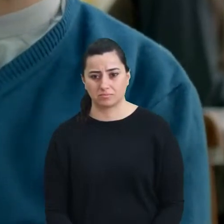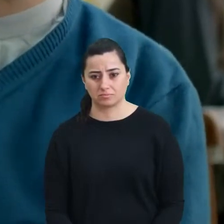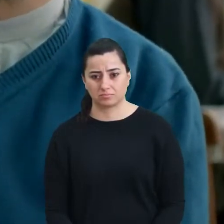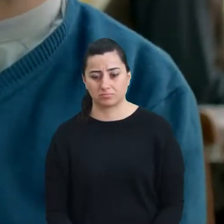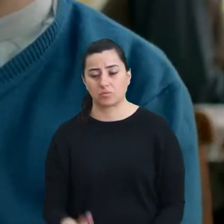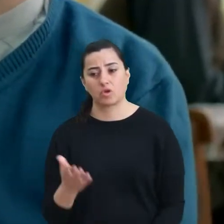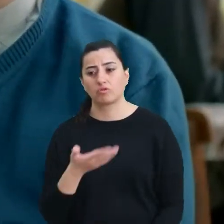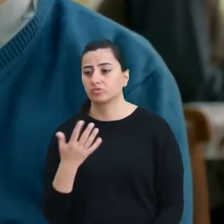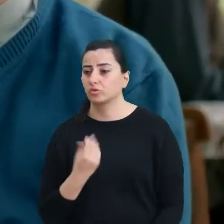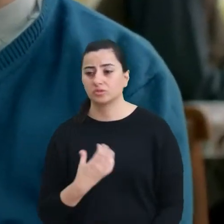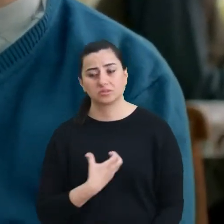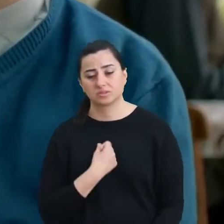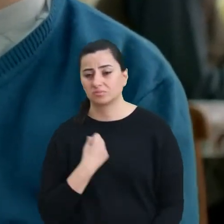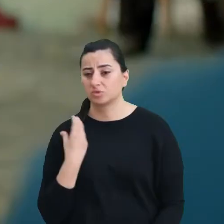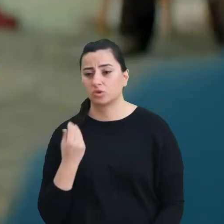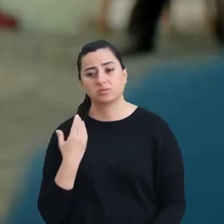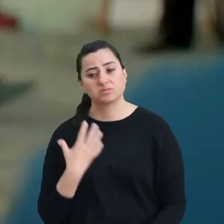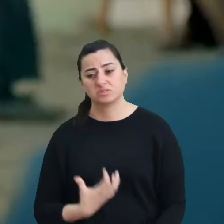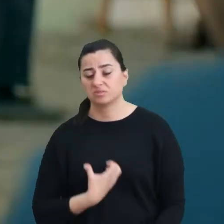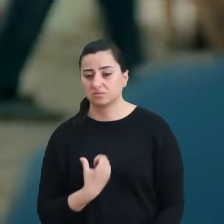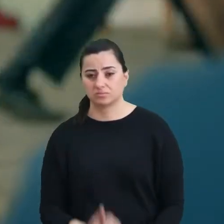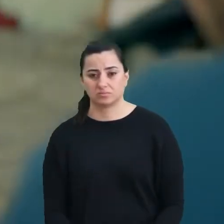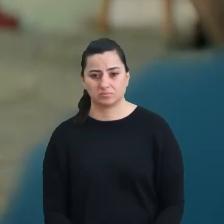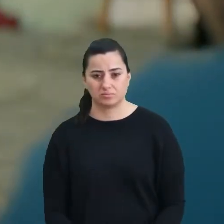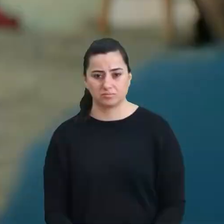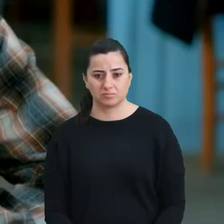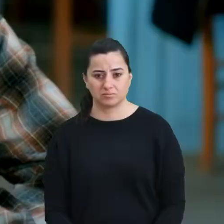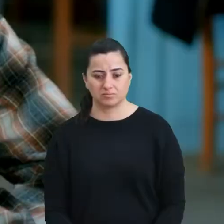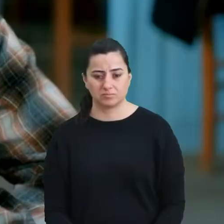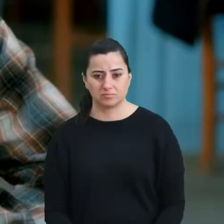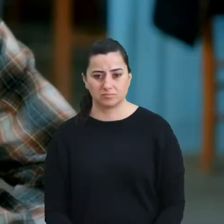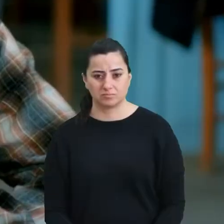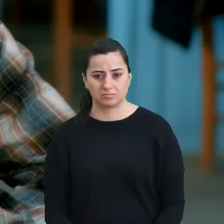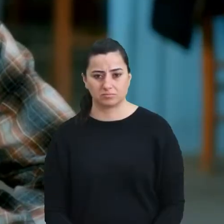Of. Çok dertliyim bu aralar arkadaş.